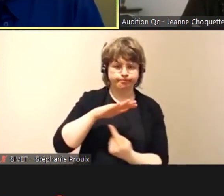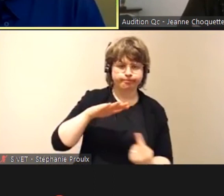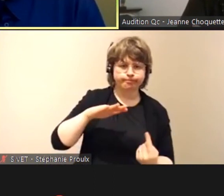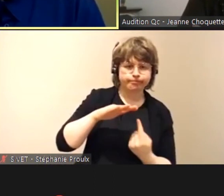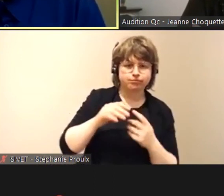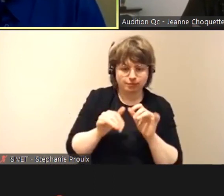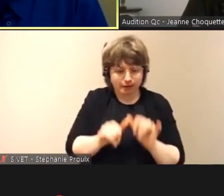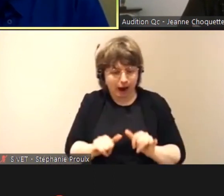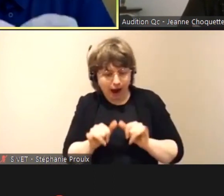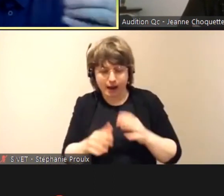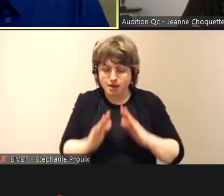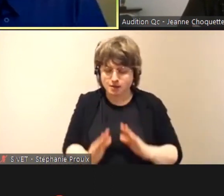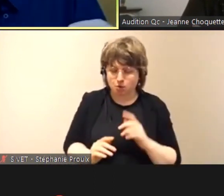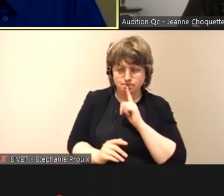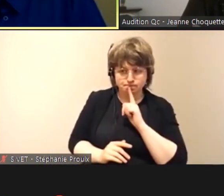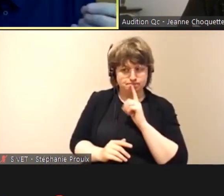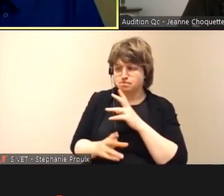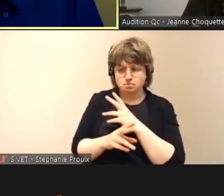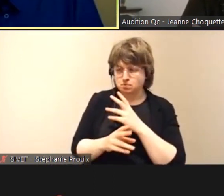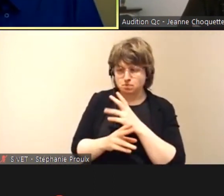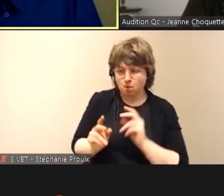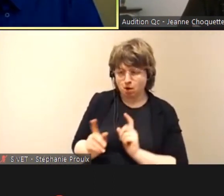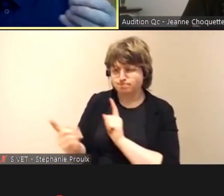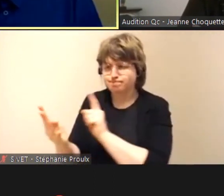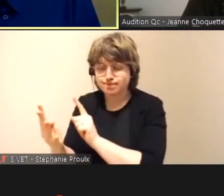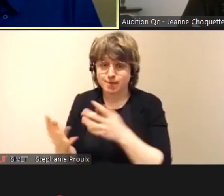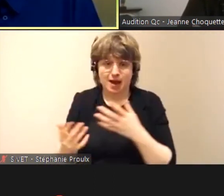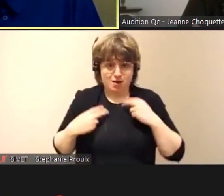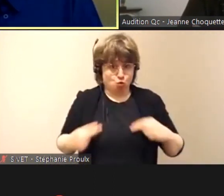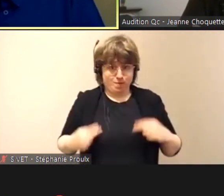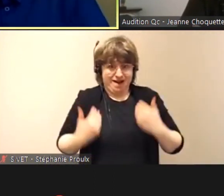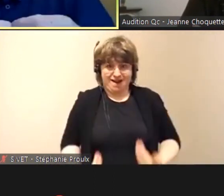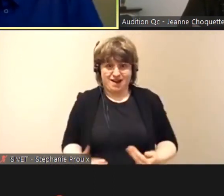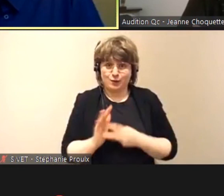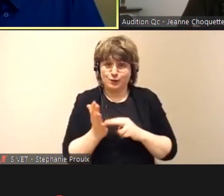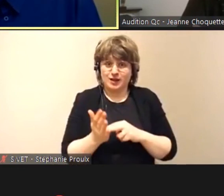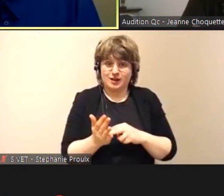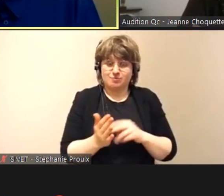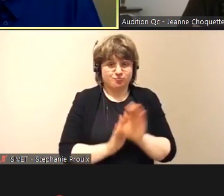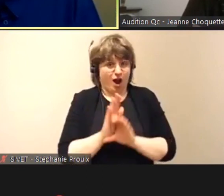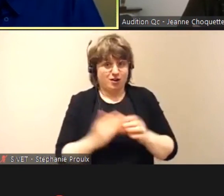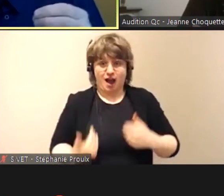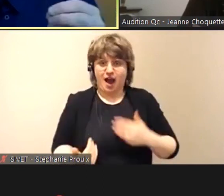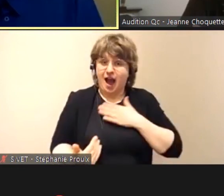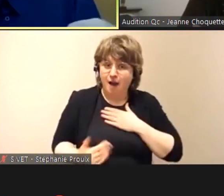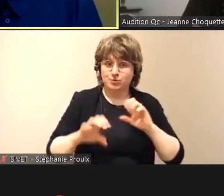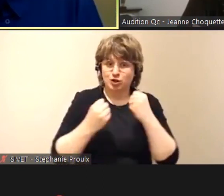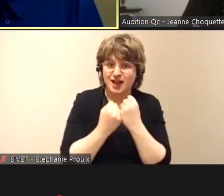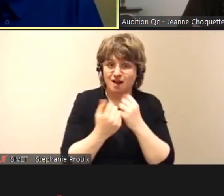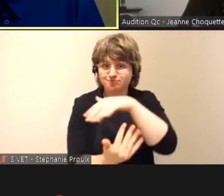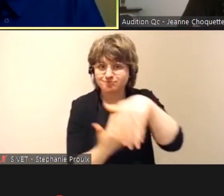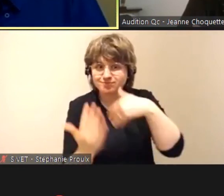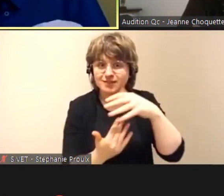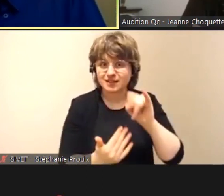Mais cet isolement-là fait en sorte qu'on est des êtres humains, des êtres sociables. Et si on coupe nos liens sociaux avec les